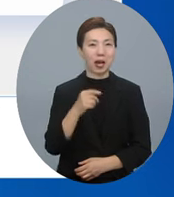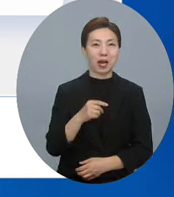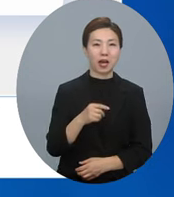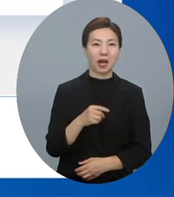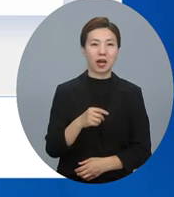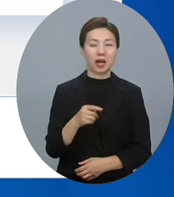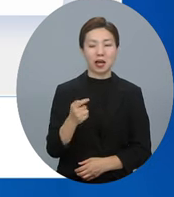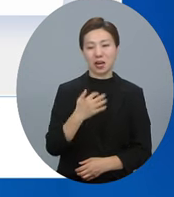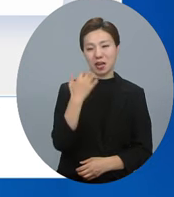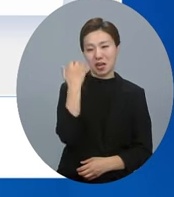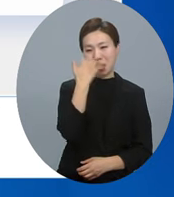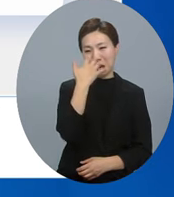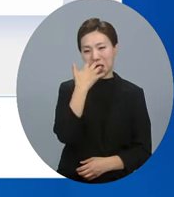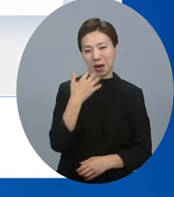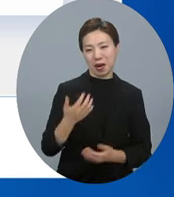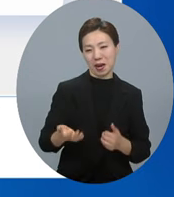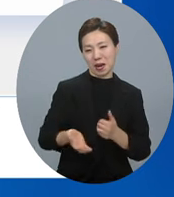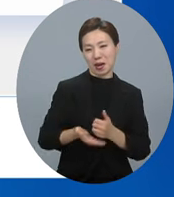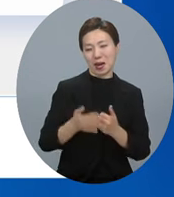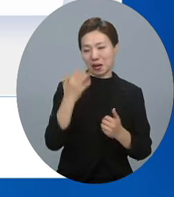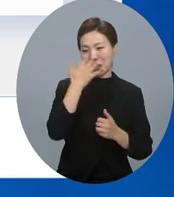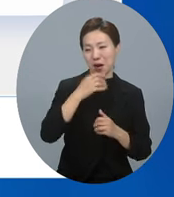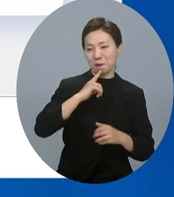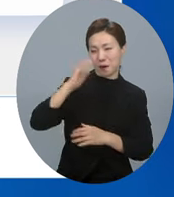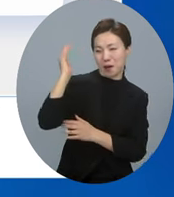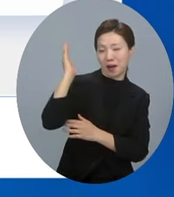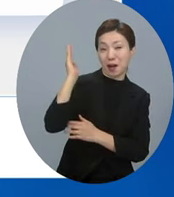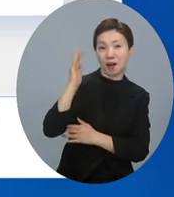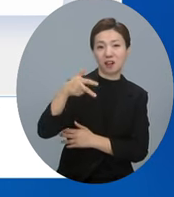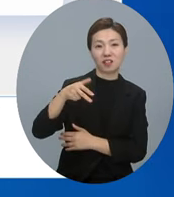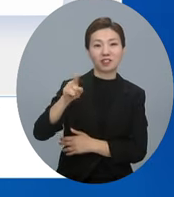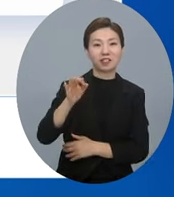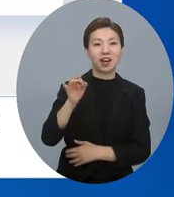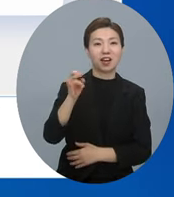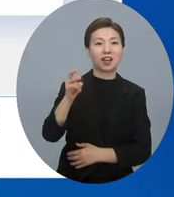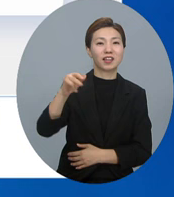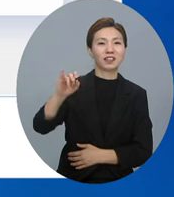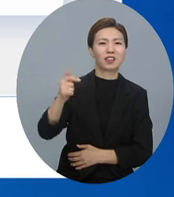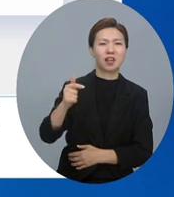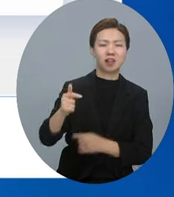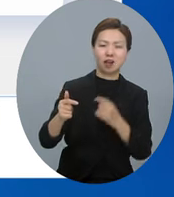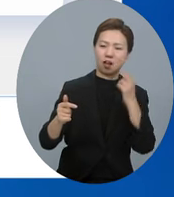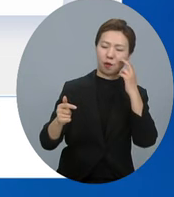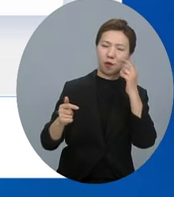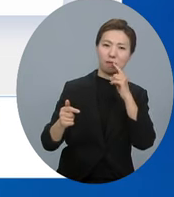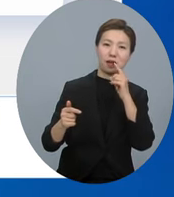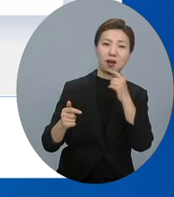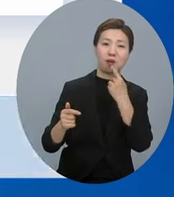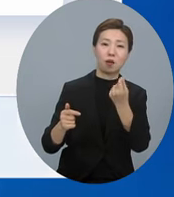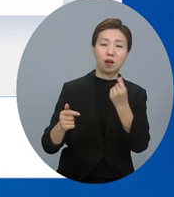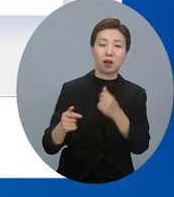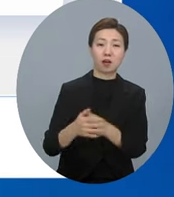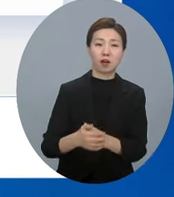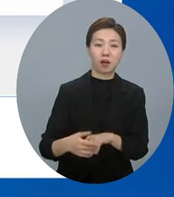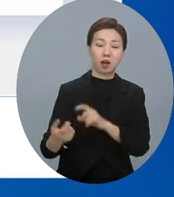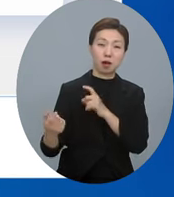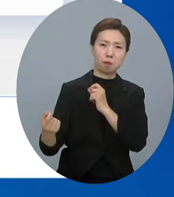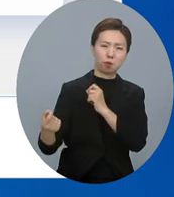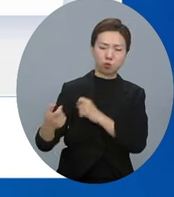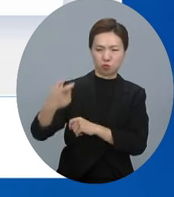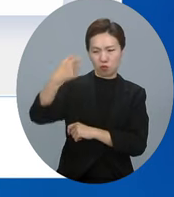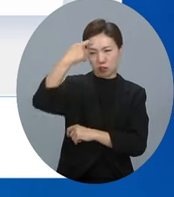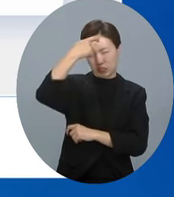장예찬 이런 말이 급속도로 퍼지고 있어요 그래서 여성층이 어떤 보수 기독교